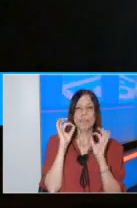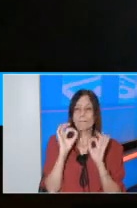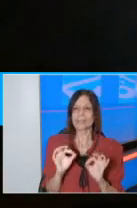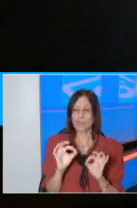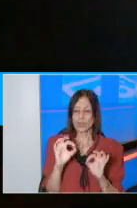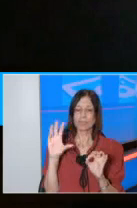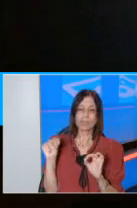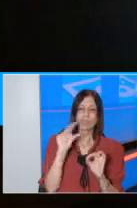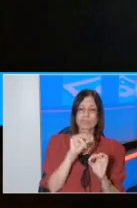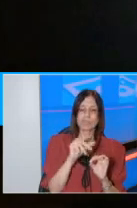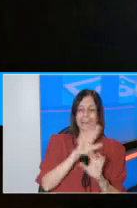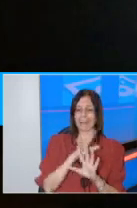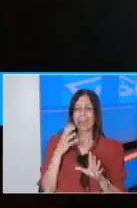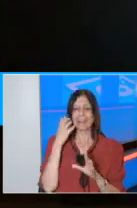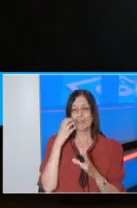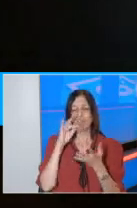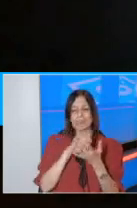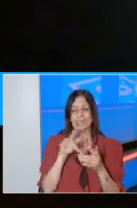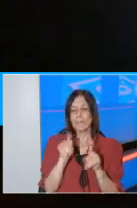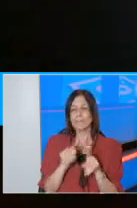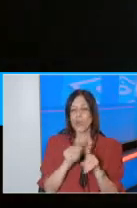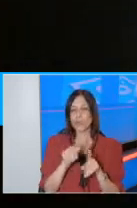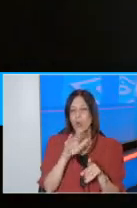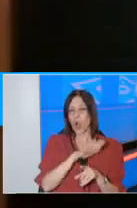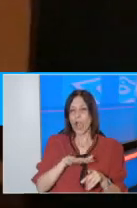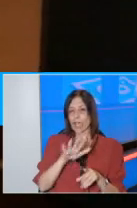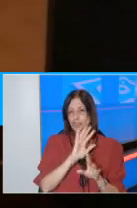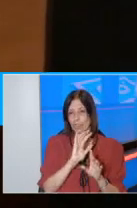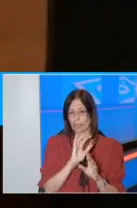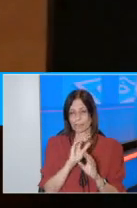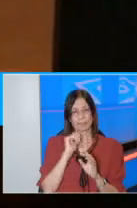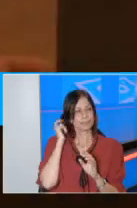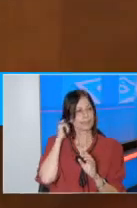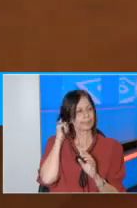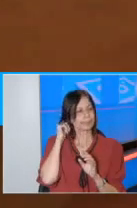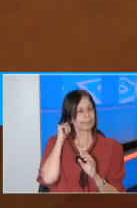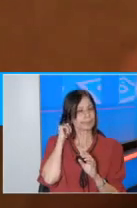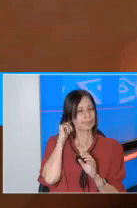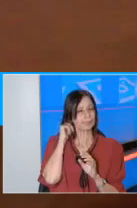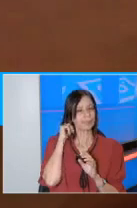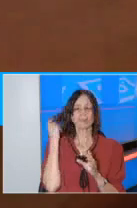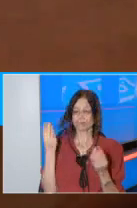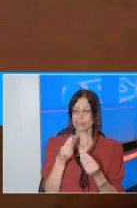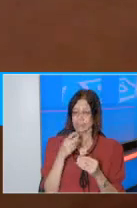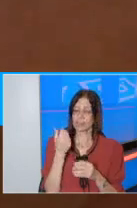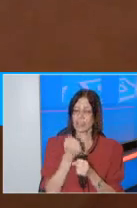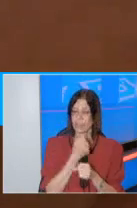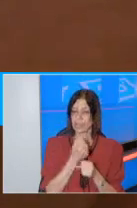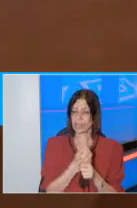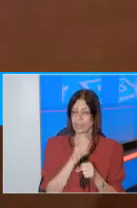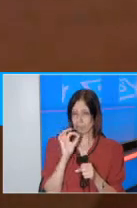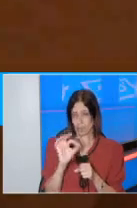רק ברשת הזאת, רק לטלפון שנמצא באותה רשת, באותו אנום. והדבר הזה עבד עבור